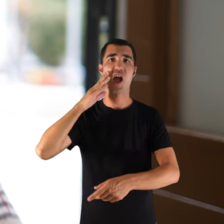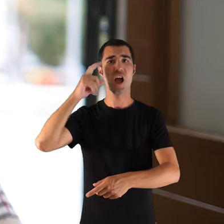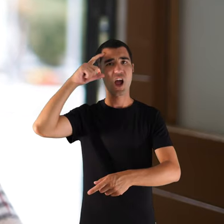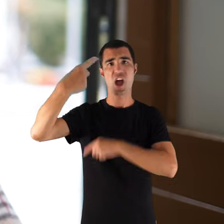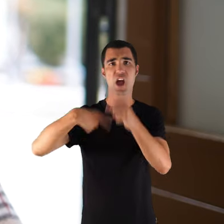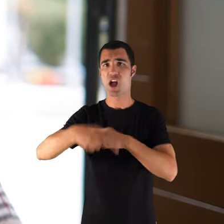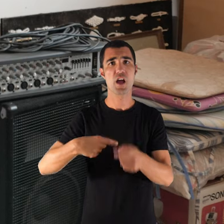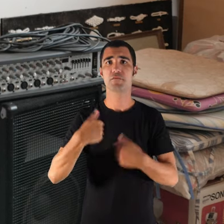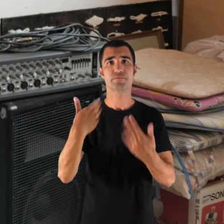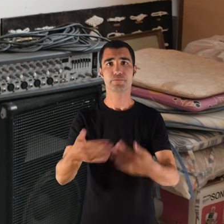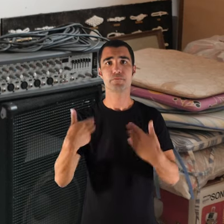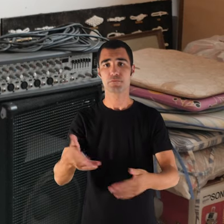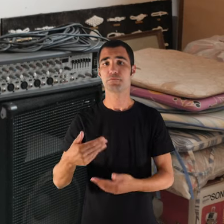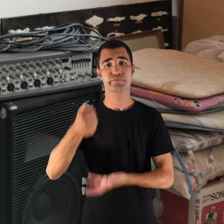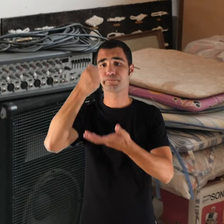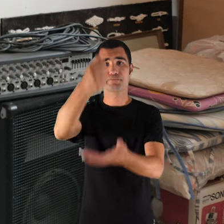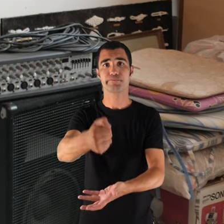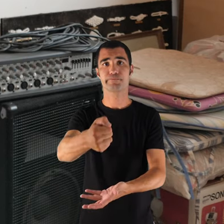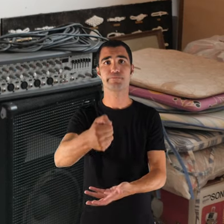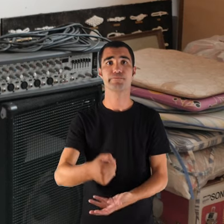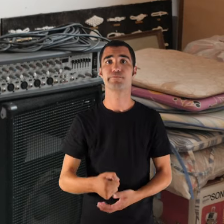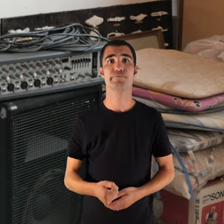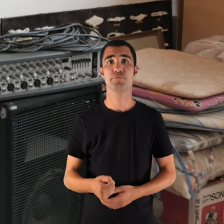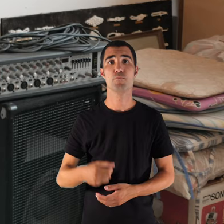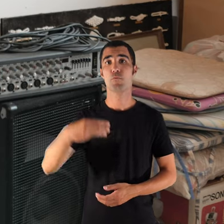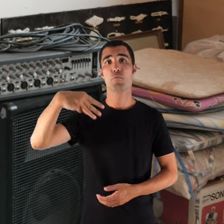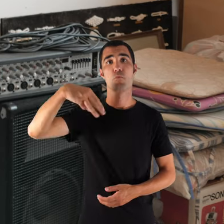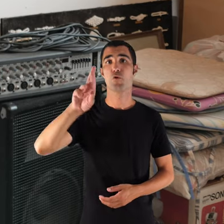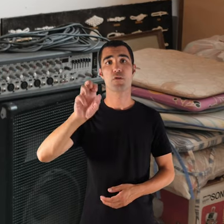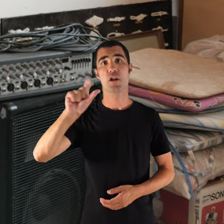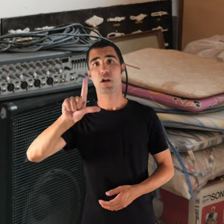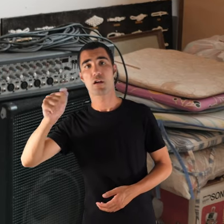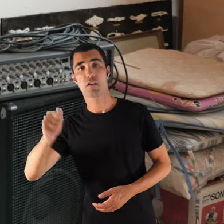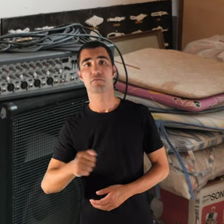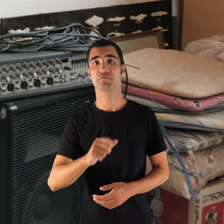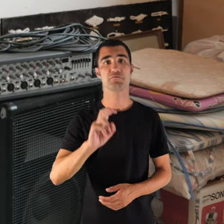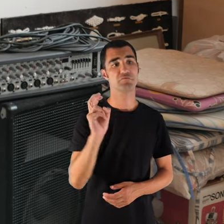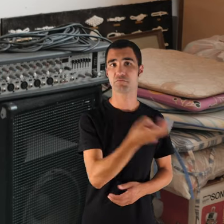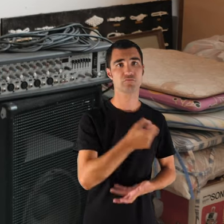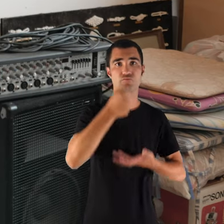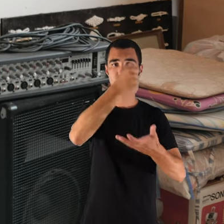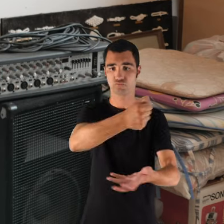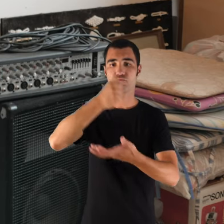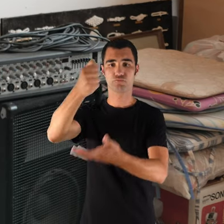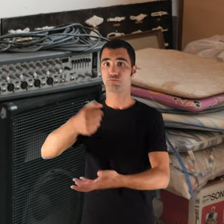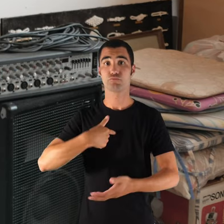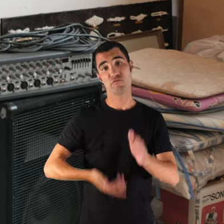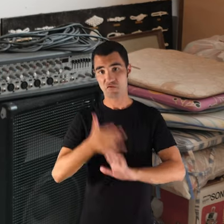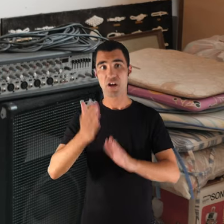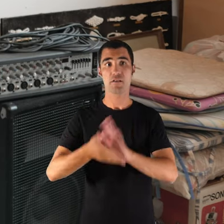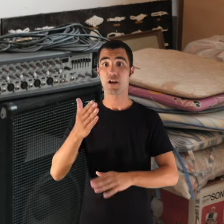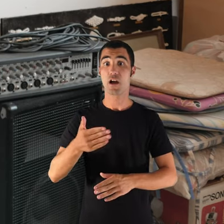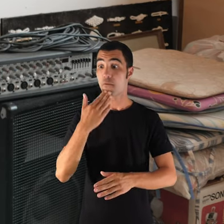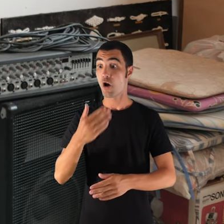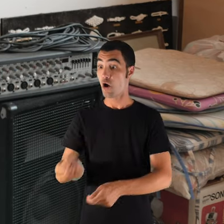una altra barca de bou. I em donaven un ranxo de peix cada dia, i un ranxo de gerret i un ranxo